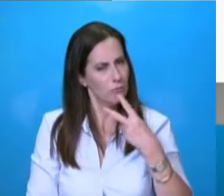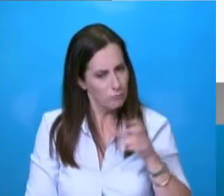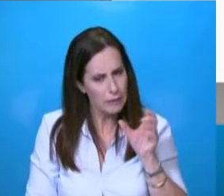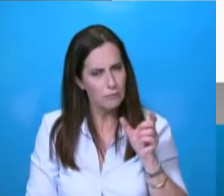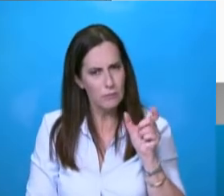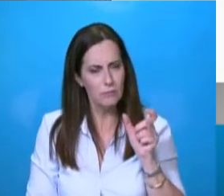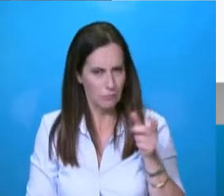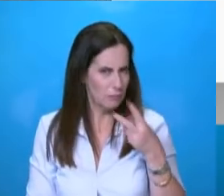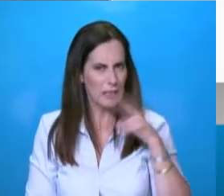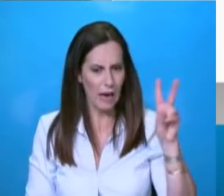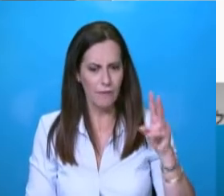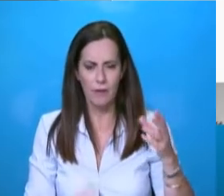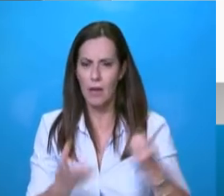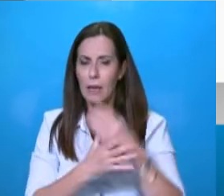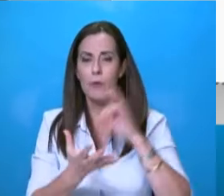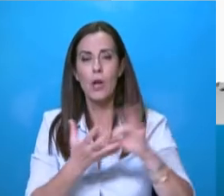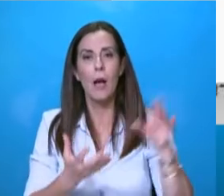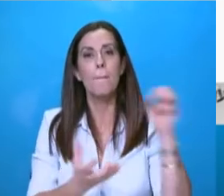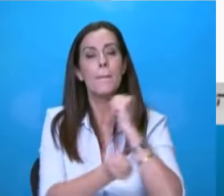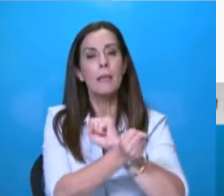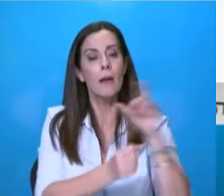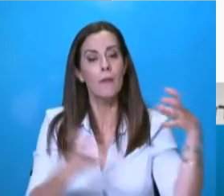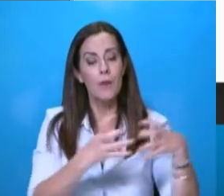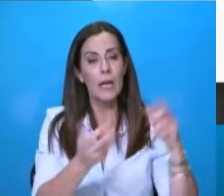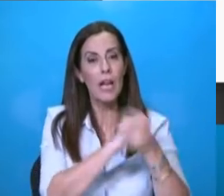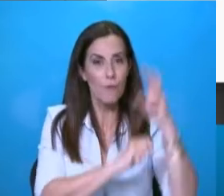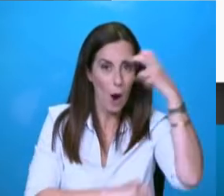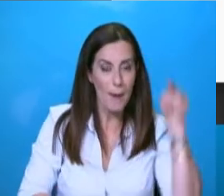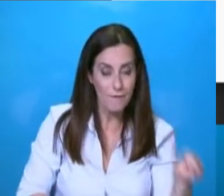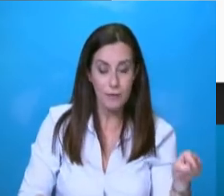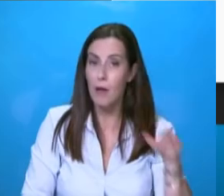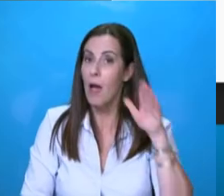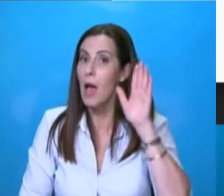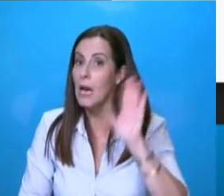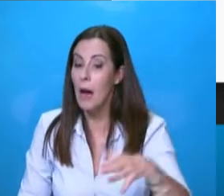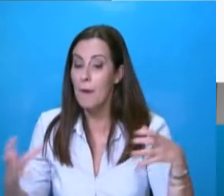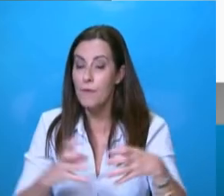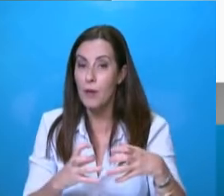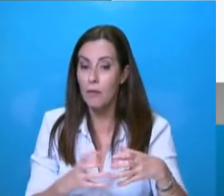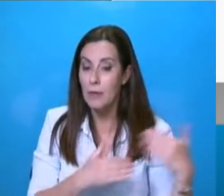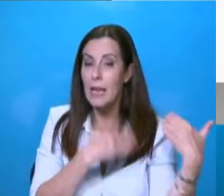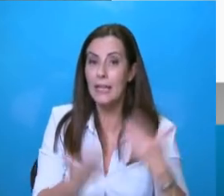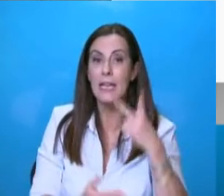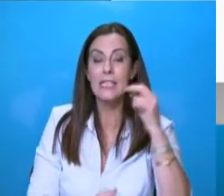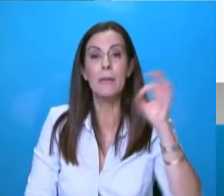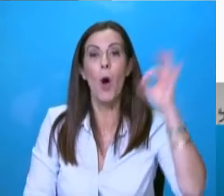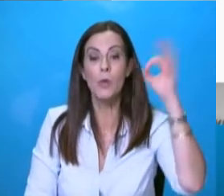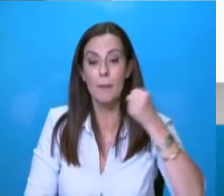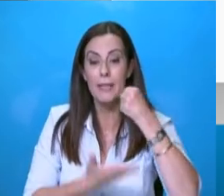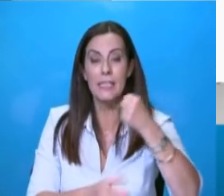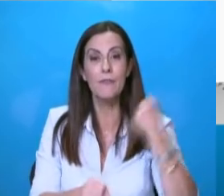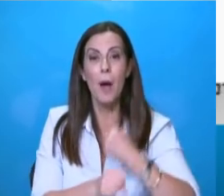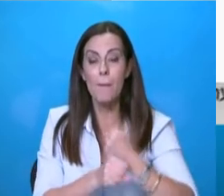לשכה פרלמנטרית בטירה שתשמש את אנשי מפלגת הרפורמה. כמו כן, מתחייבת המפלגה להקצות 20% מתקציב